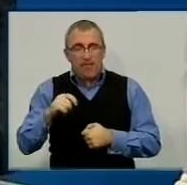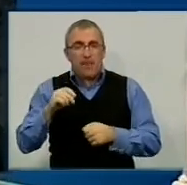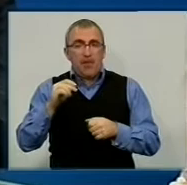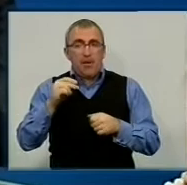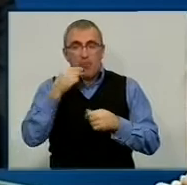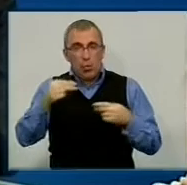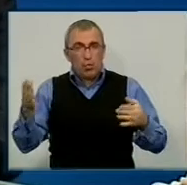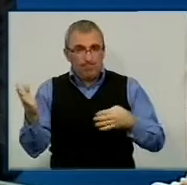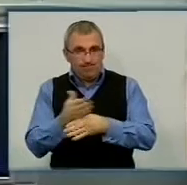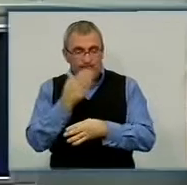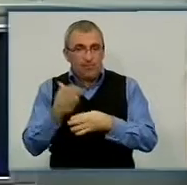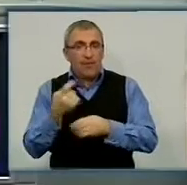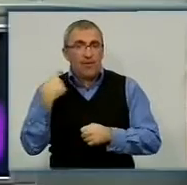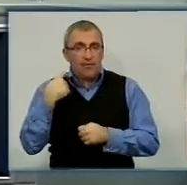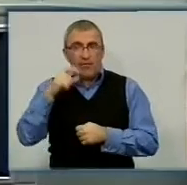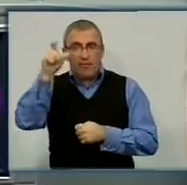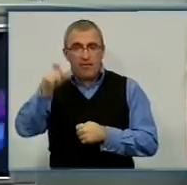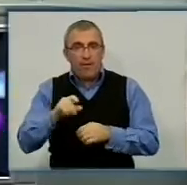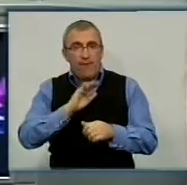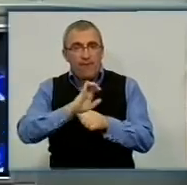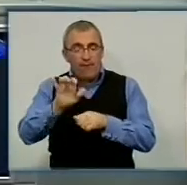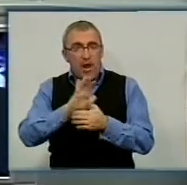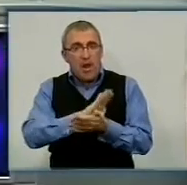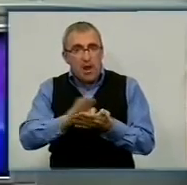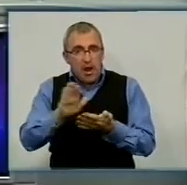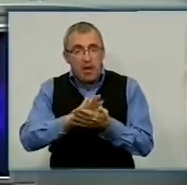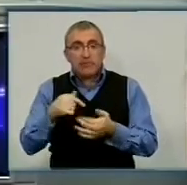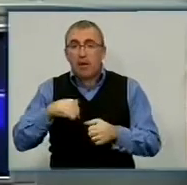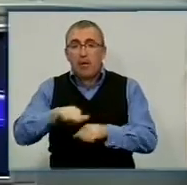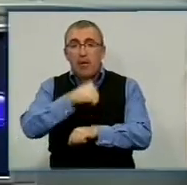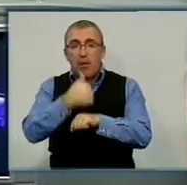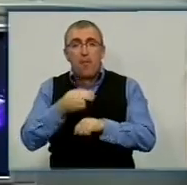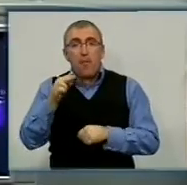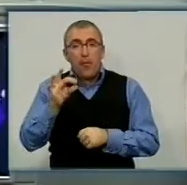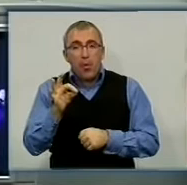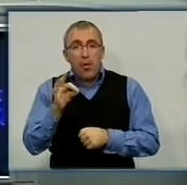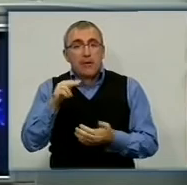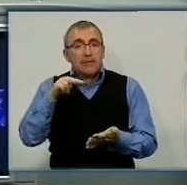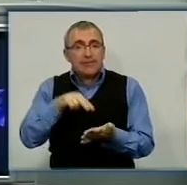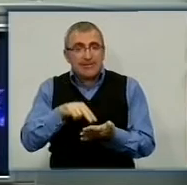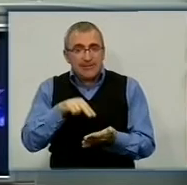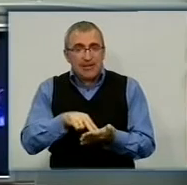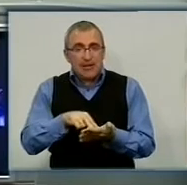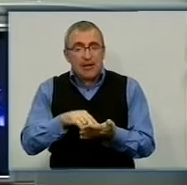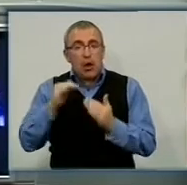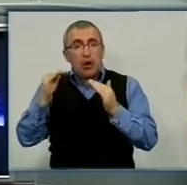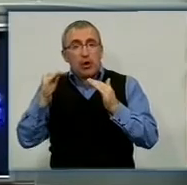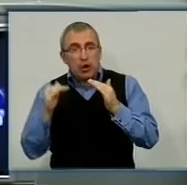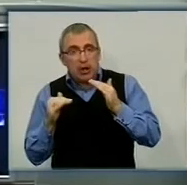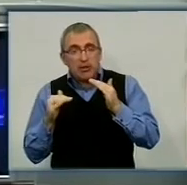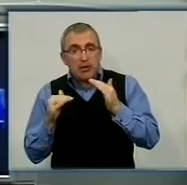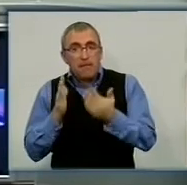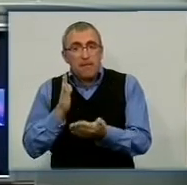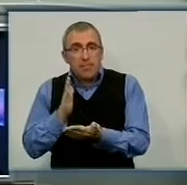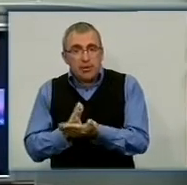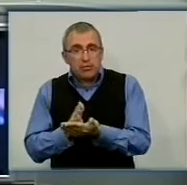області Ми знаємо цих виробників вони виробляють продукцію якісни І саме головне по цінам які є нижчими ніж присутні